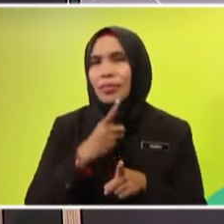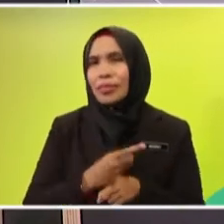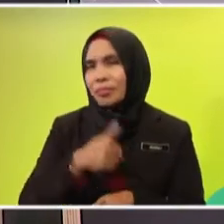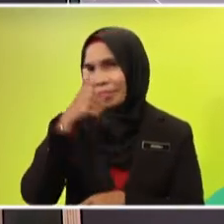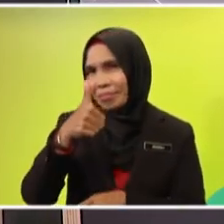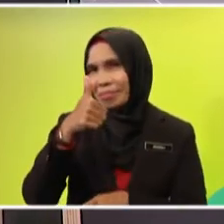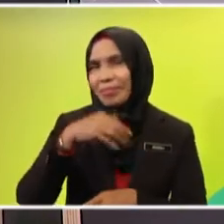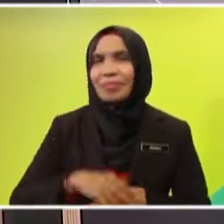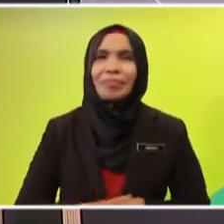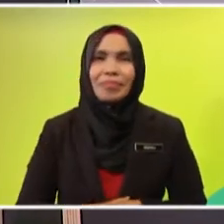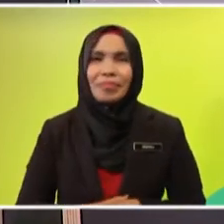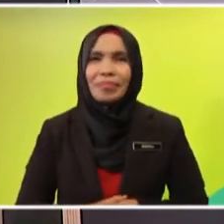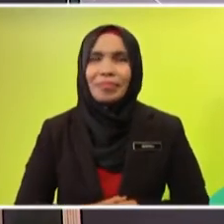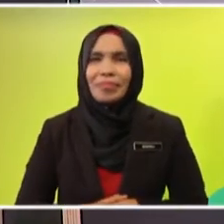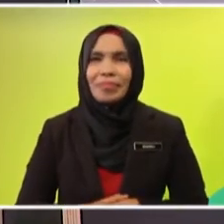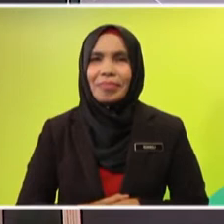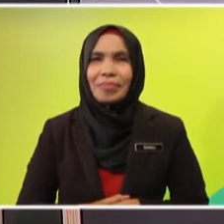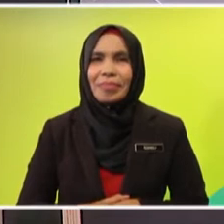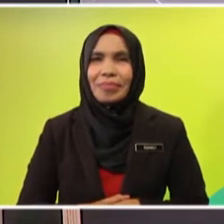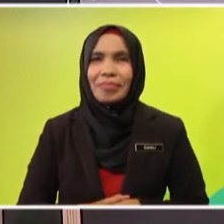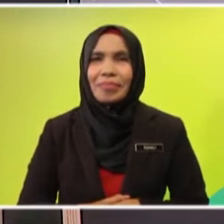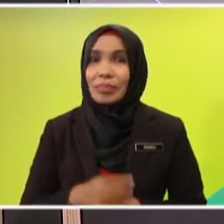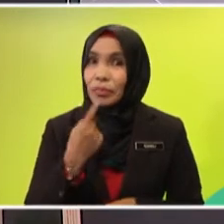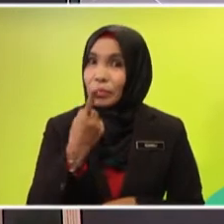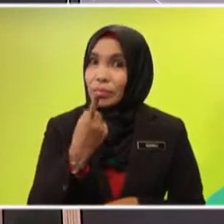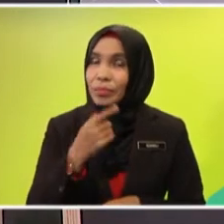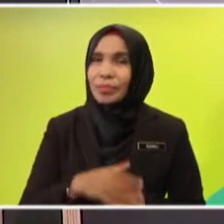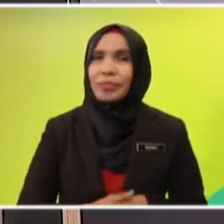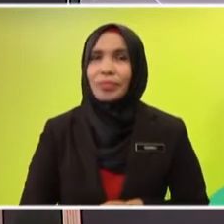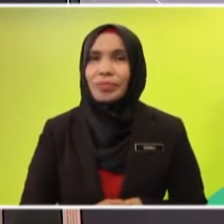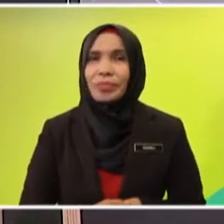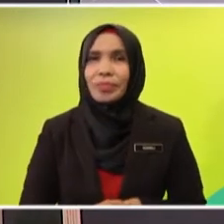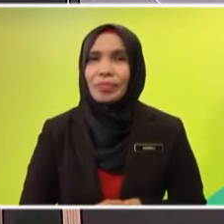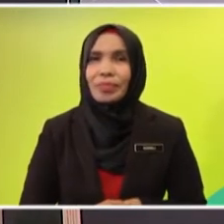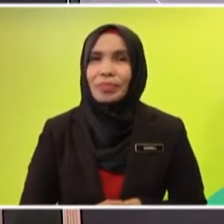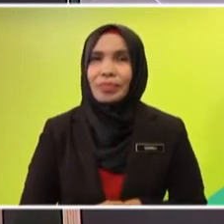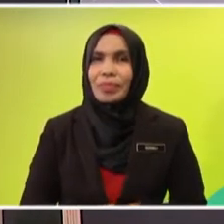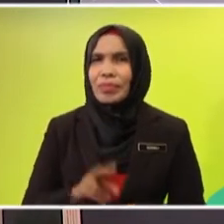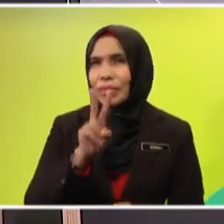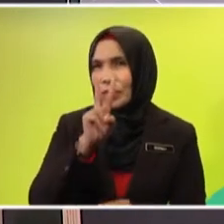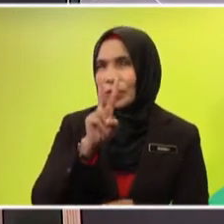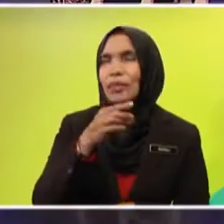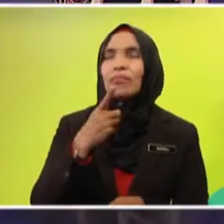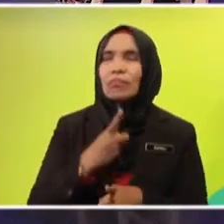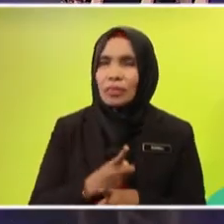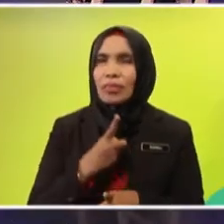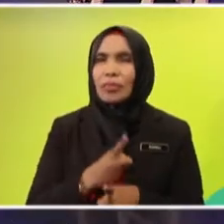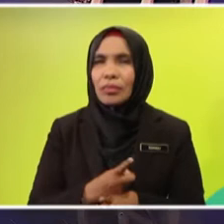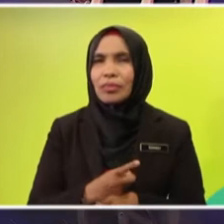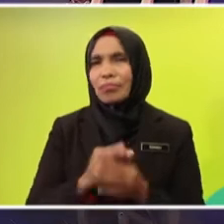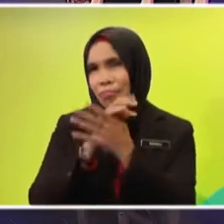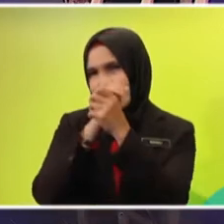sih dan seterusnya kita akan sebutkan Umbul numbur duwet betul tanya